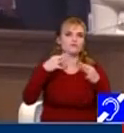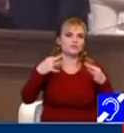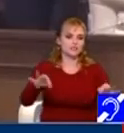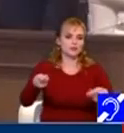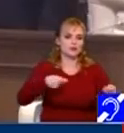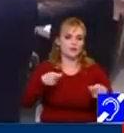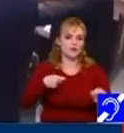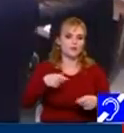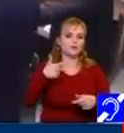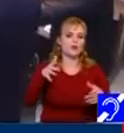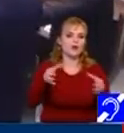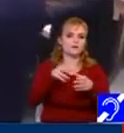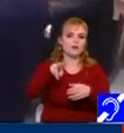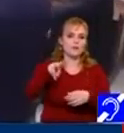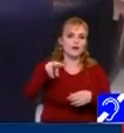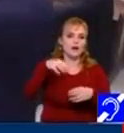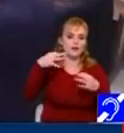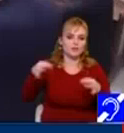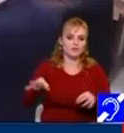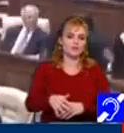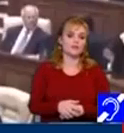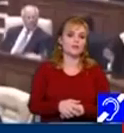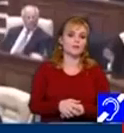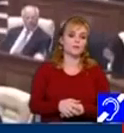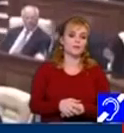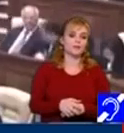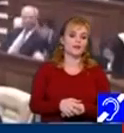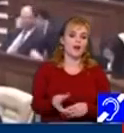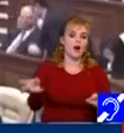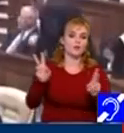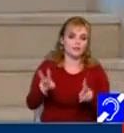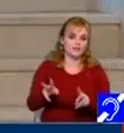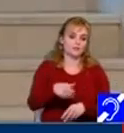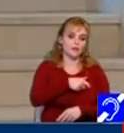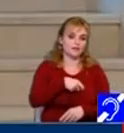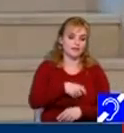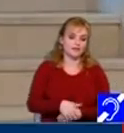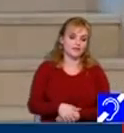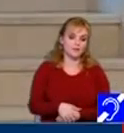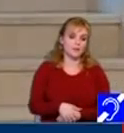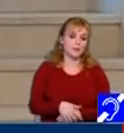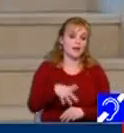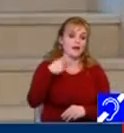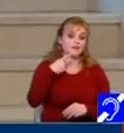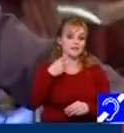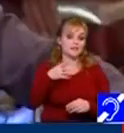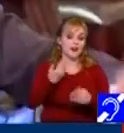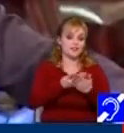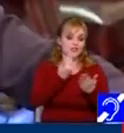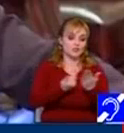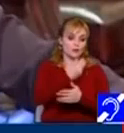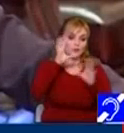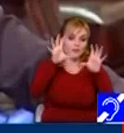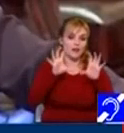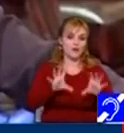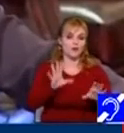după ce colegii lor liberal-democrați Liliana Parihovici și Victor Roșca și-au depus mandatele. Igor Dodon spune că sistemul electoral va fi